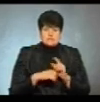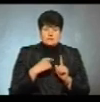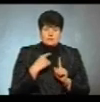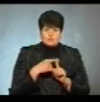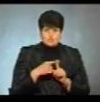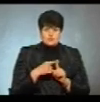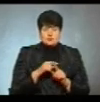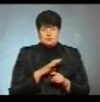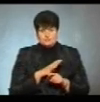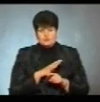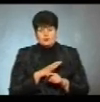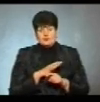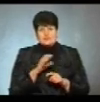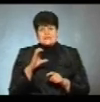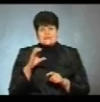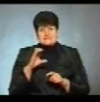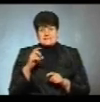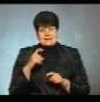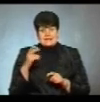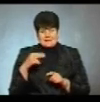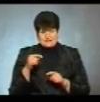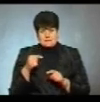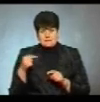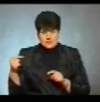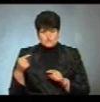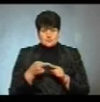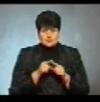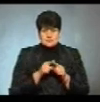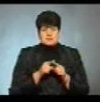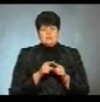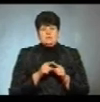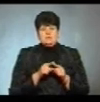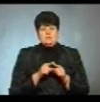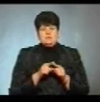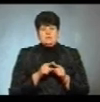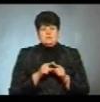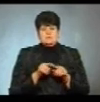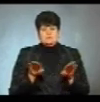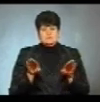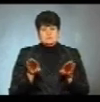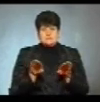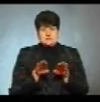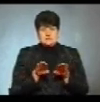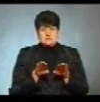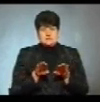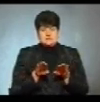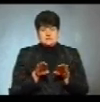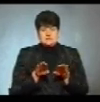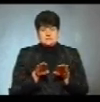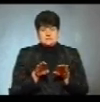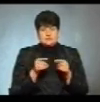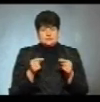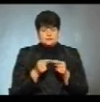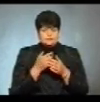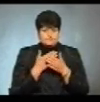Схід мінус, центр нуль, то ці шальки Терес змістились у бік невизначеності.